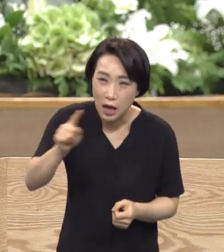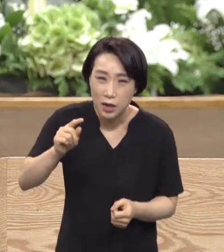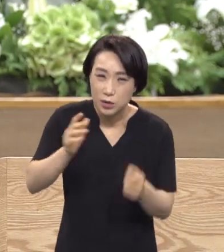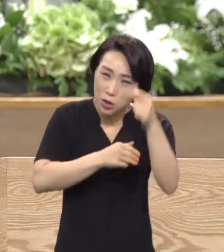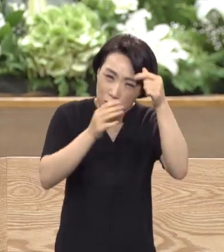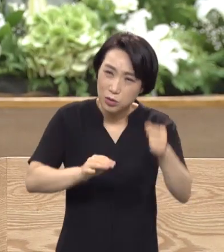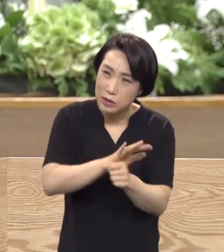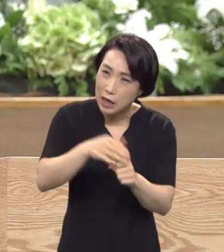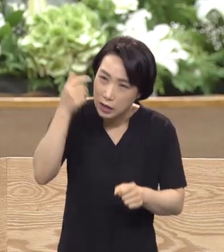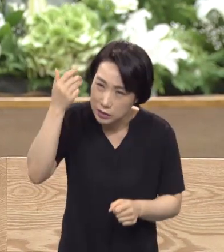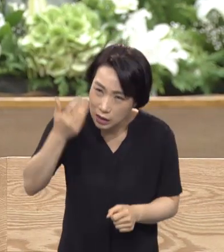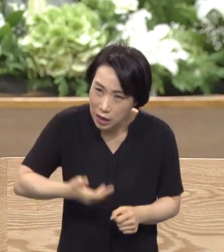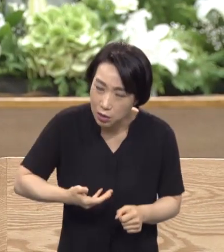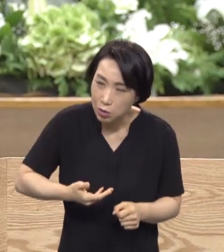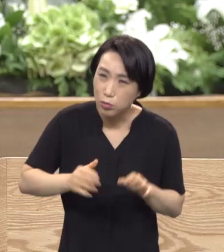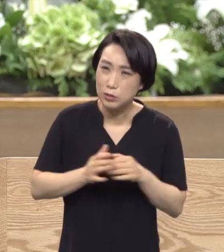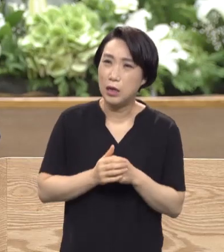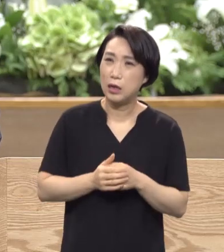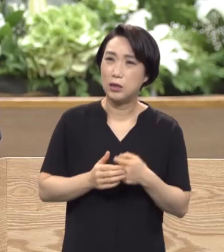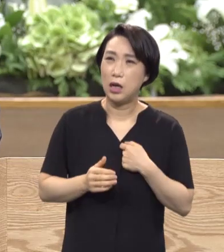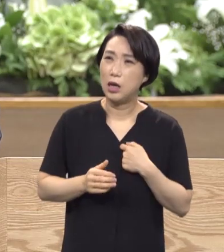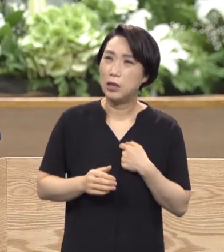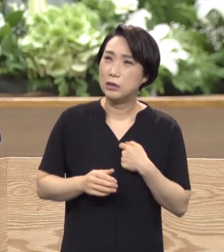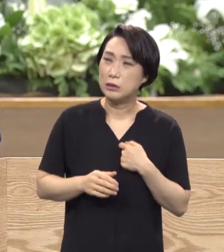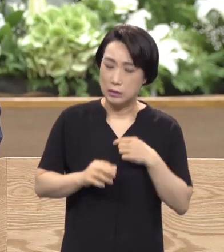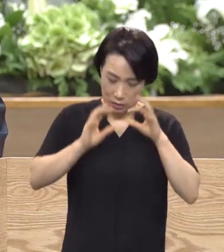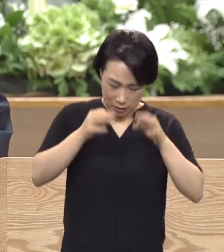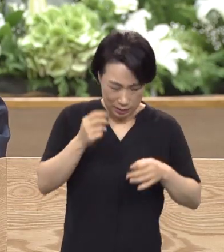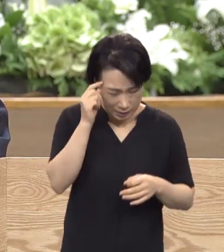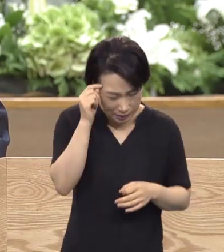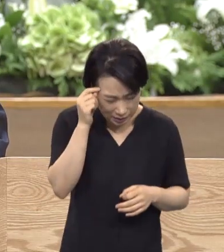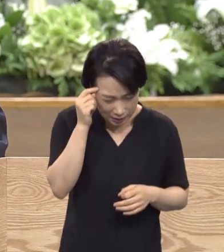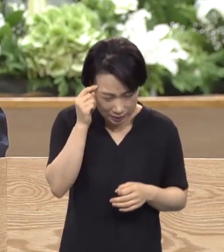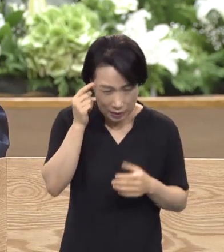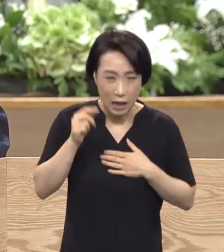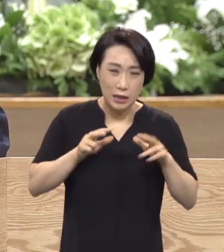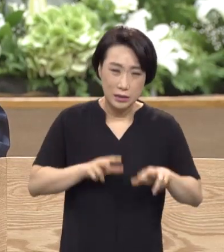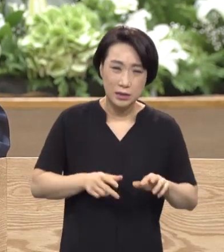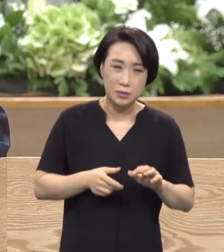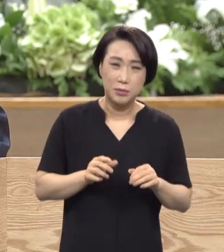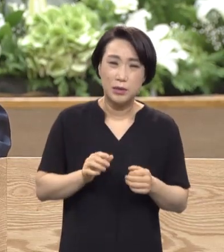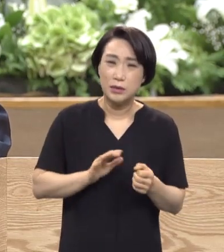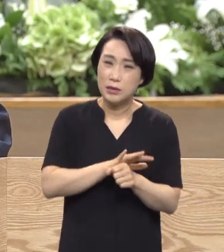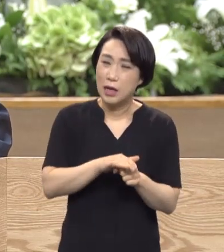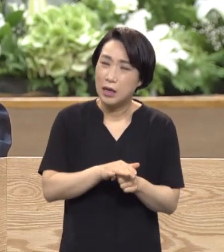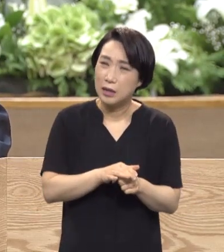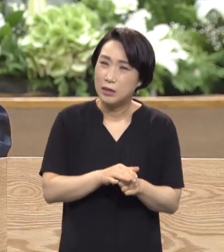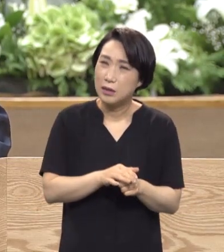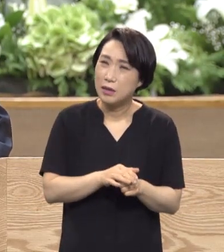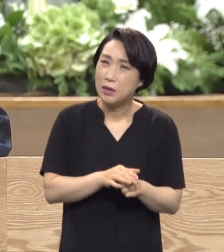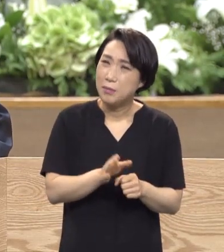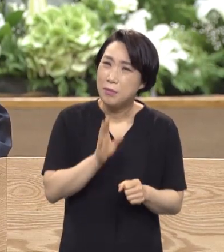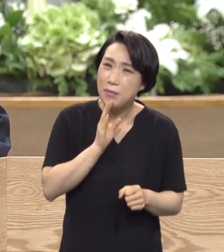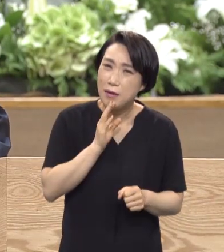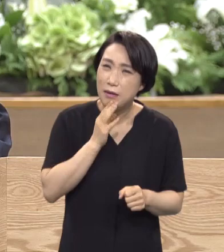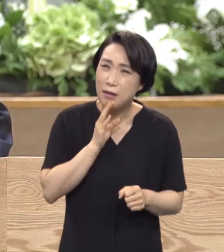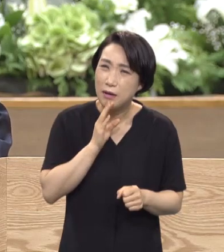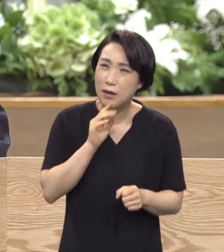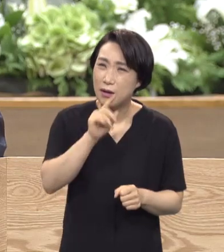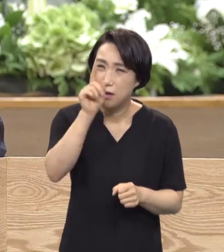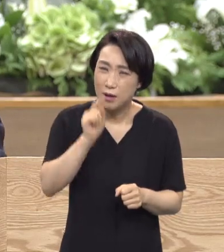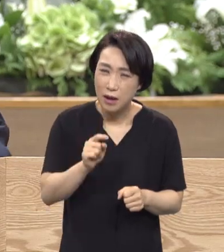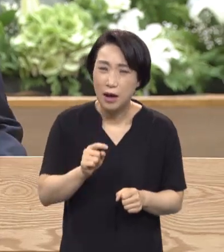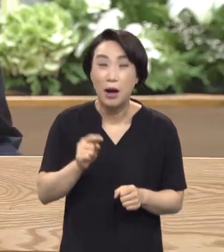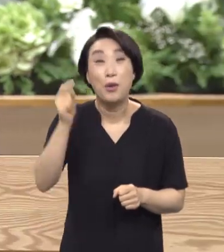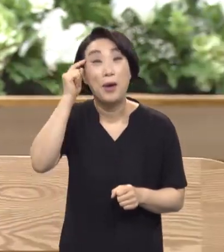이 정도 사랑하는 것이 사랑이 맞은가? 맞은가? 왜냐? 사랑은 더 못해서 갈망하는 게